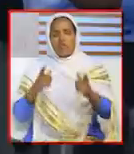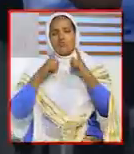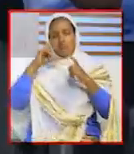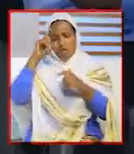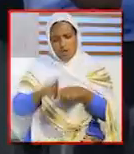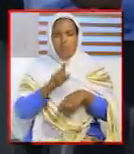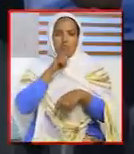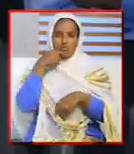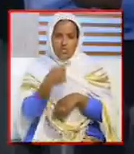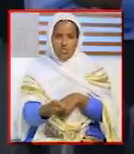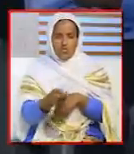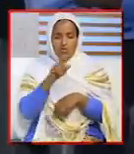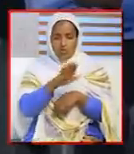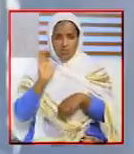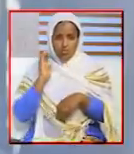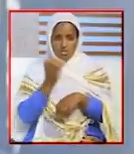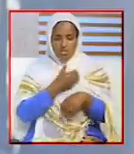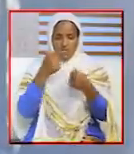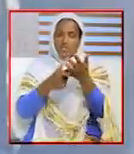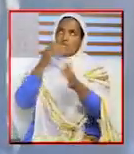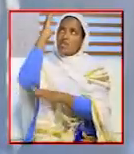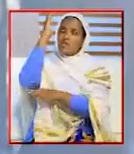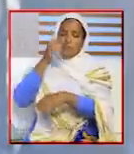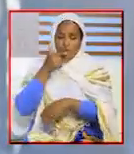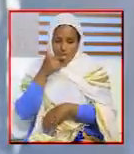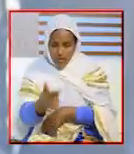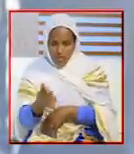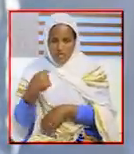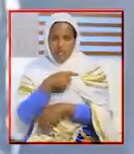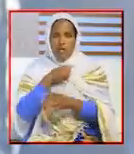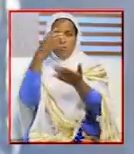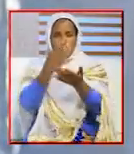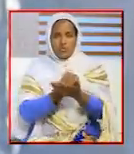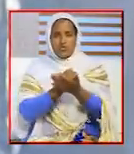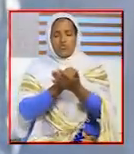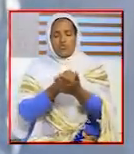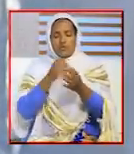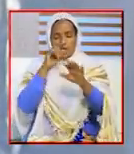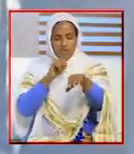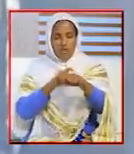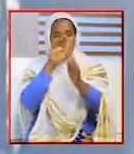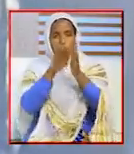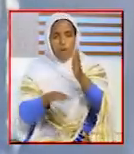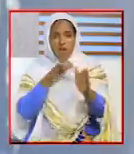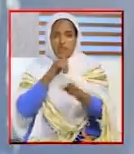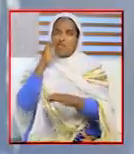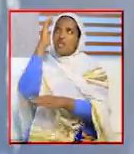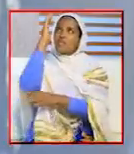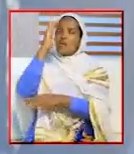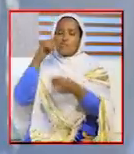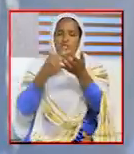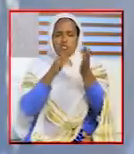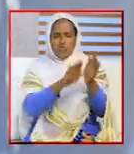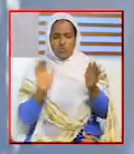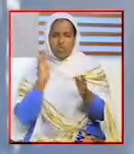ሊኖር ይገባል ነው የምትለው ለልጆቻችን ስለ እግዚአብሔር በመንገር ከምንወስደው ጊዜ ባላነሰ ለእግዚአብሔር